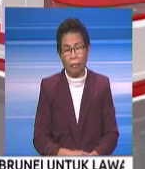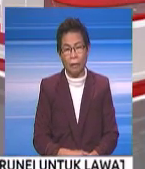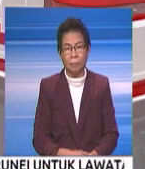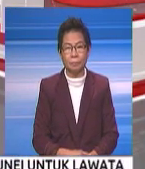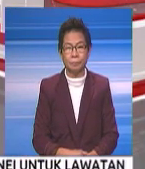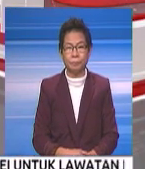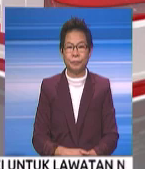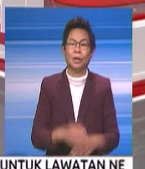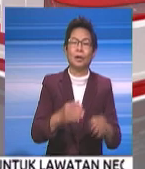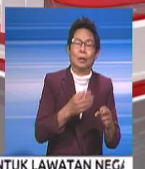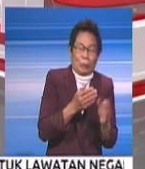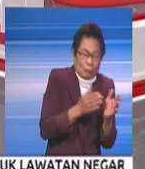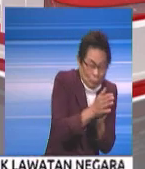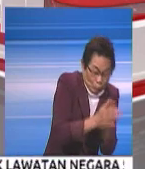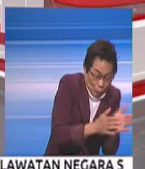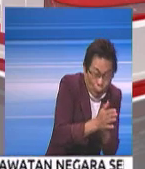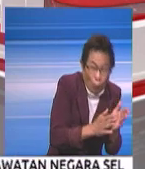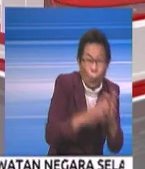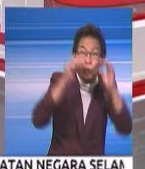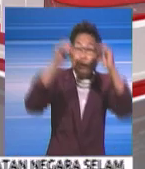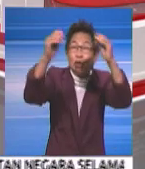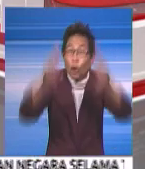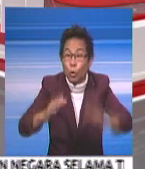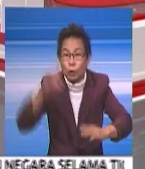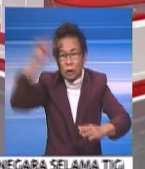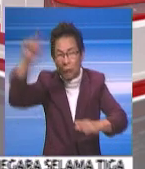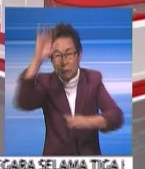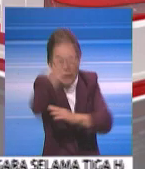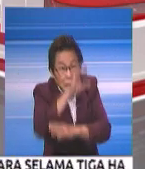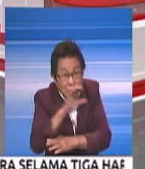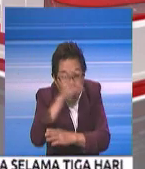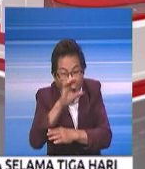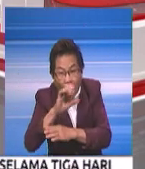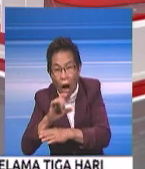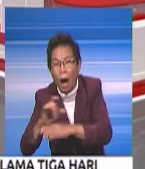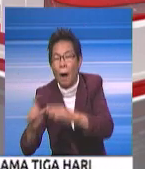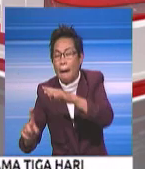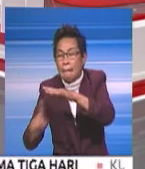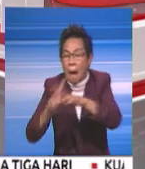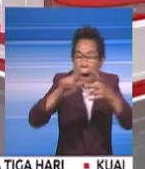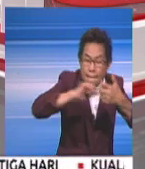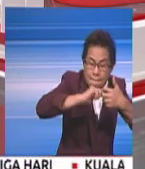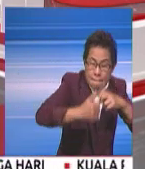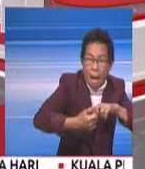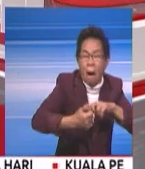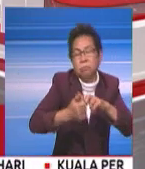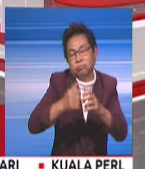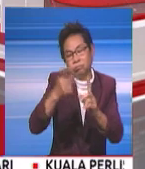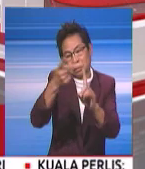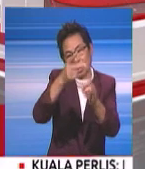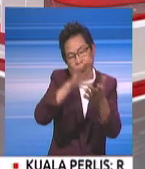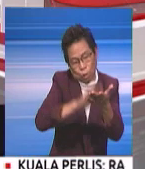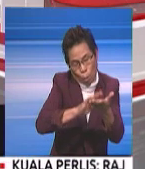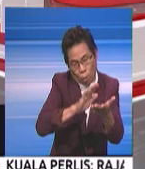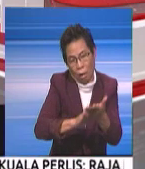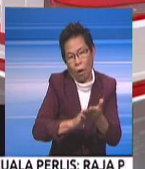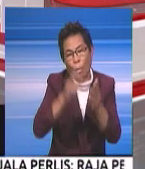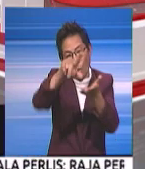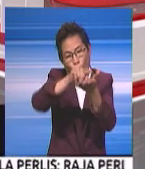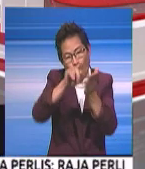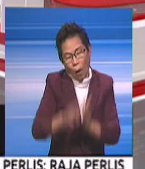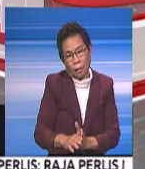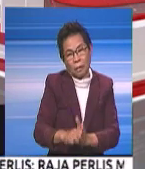Dan ini pula usaha sekumpulan pendidik di Terengganu menjejaki dan membujuk pelajar bermasalah hadir ke sekolah. Wartawan Nur Yusof